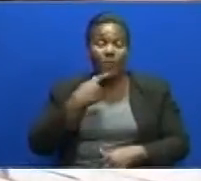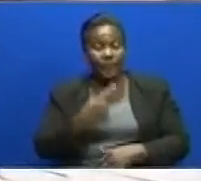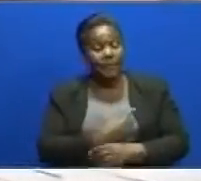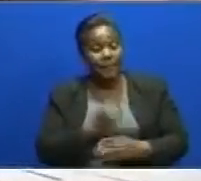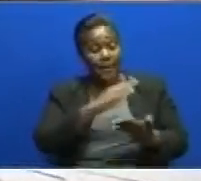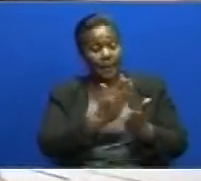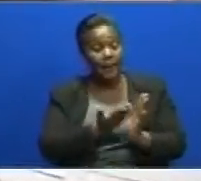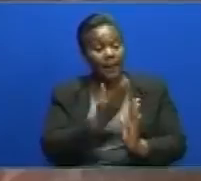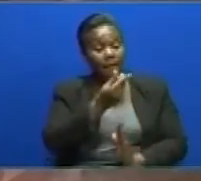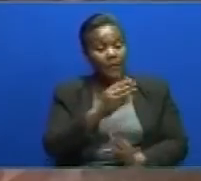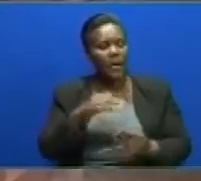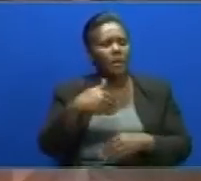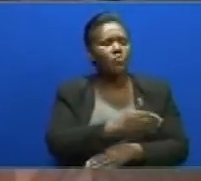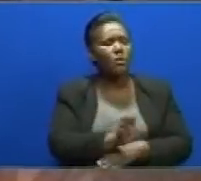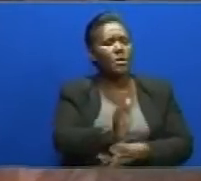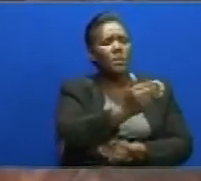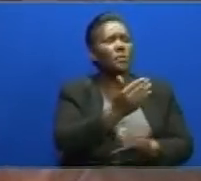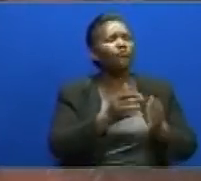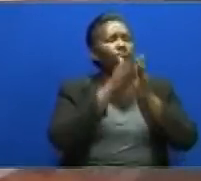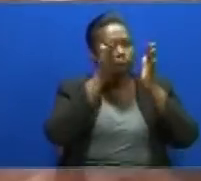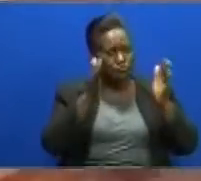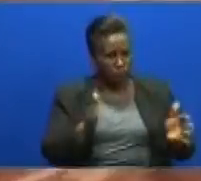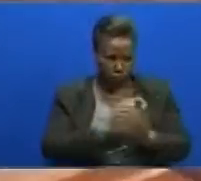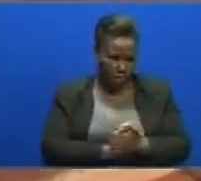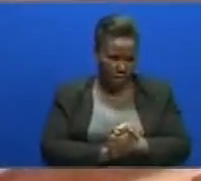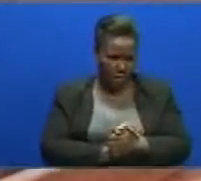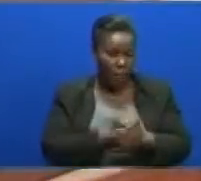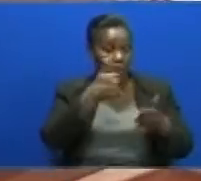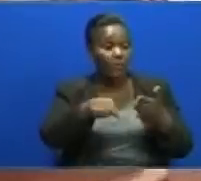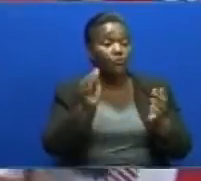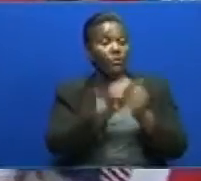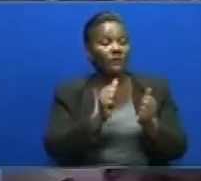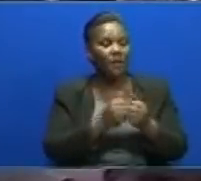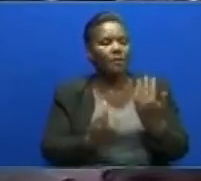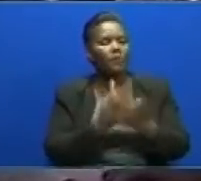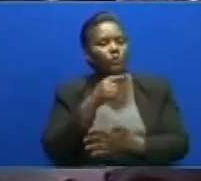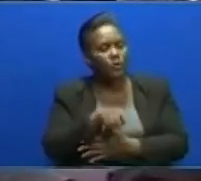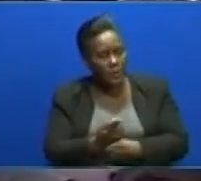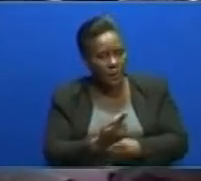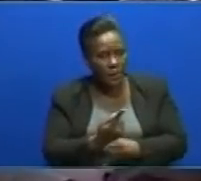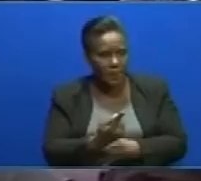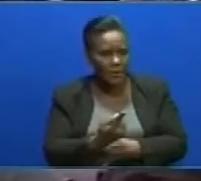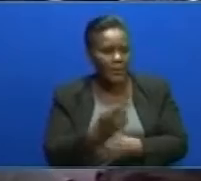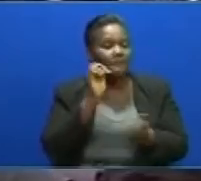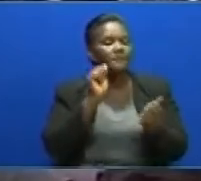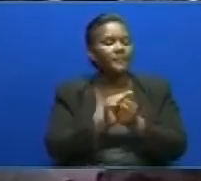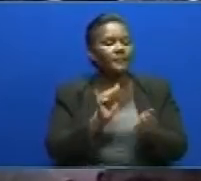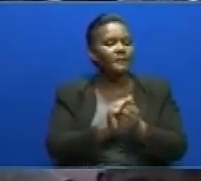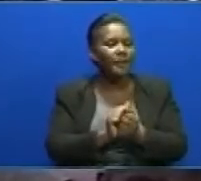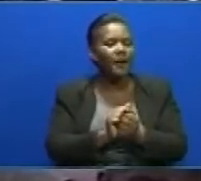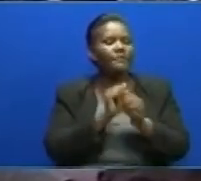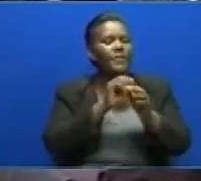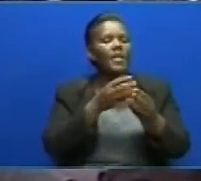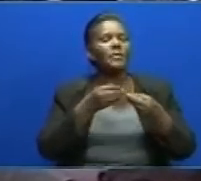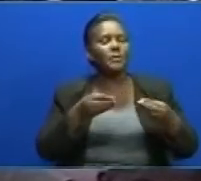na urasimu mkubwa utoaji wa fedha za manunuzi ya vifaa na kuchelewesha kazi. Several times huyu mwandishi anakwenda pale physically